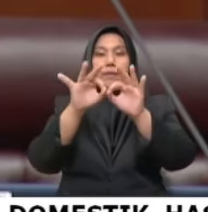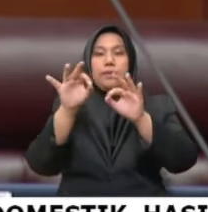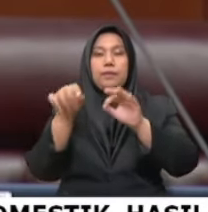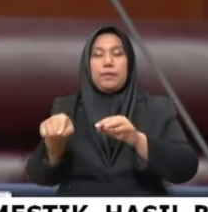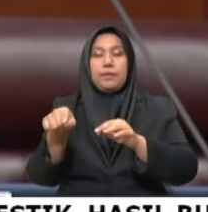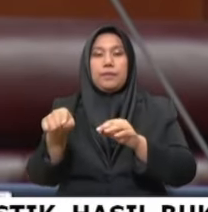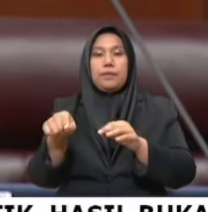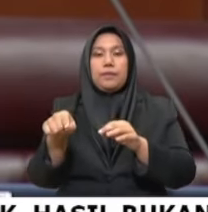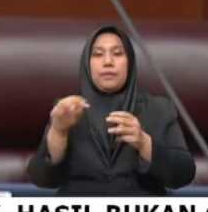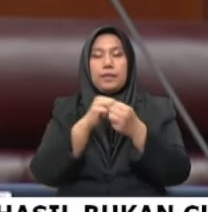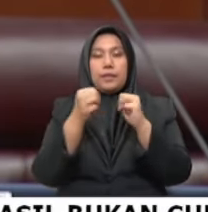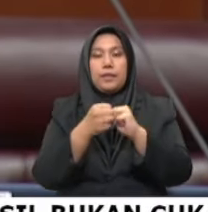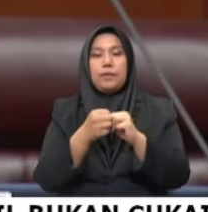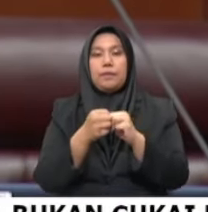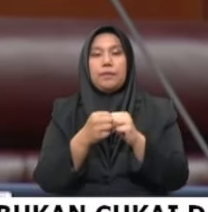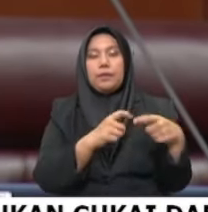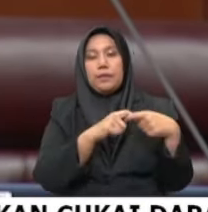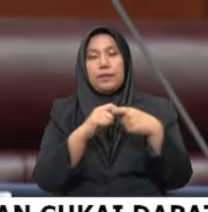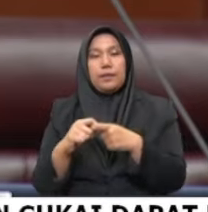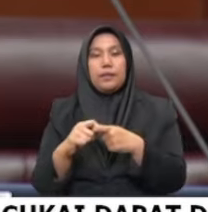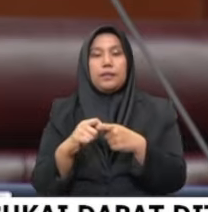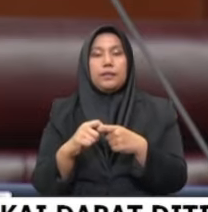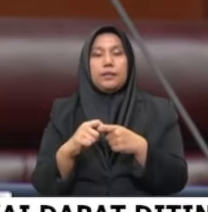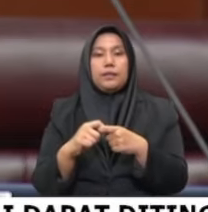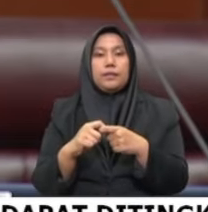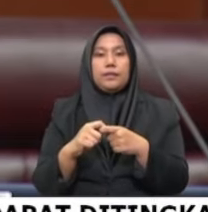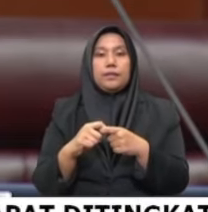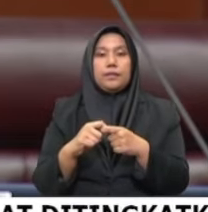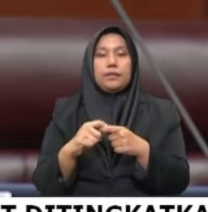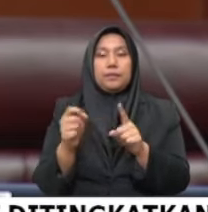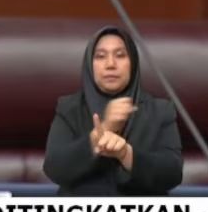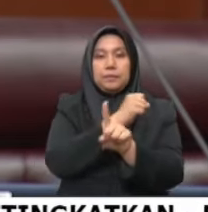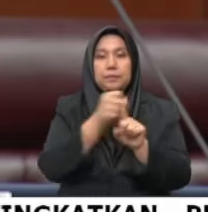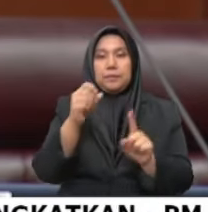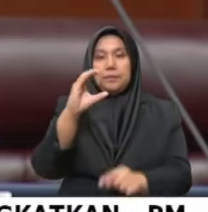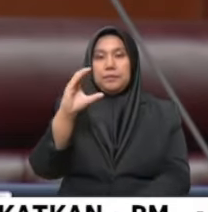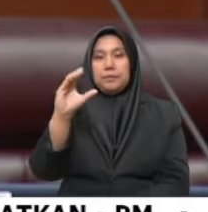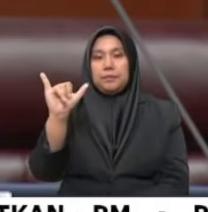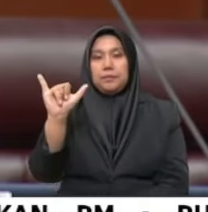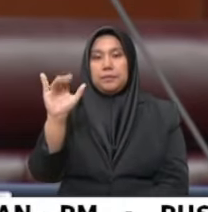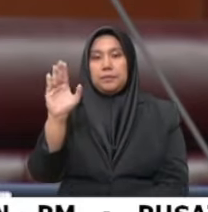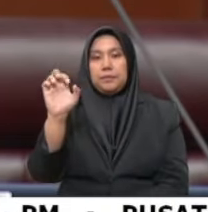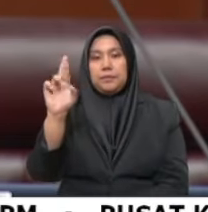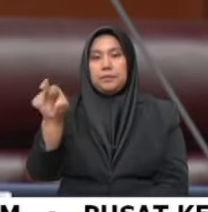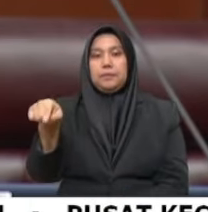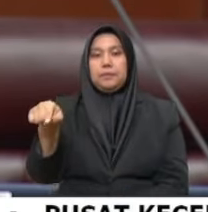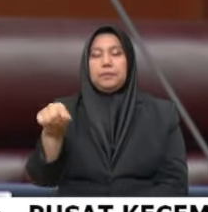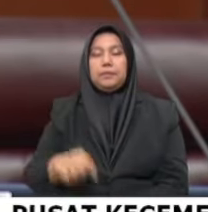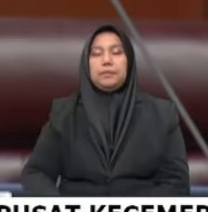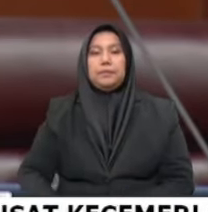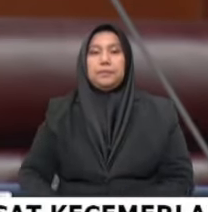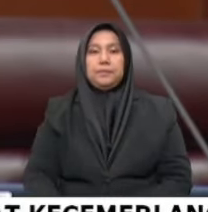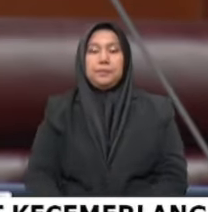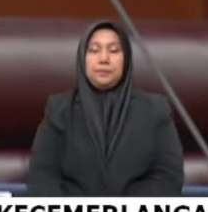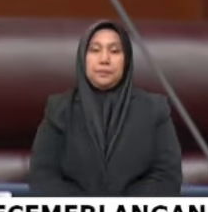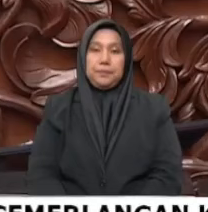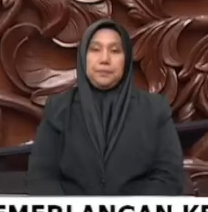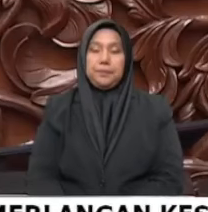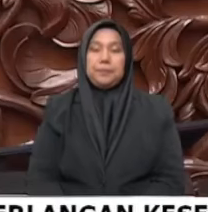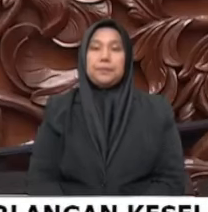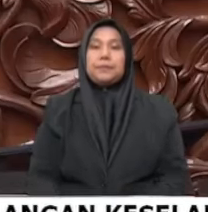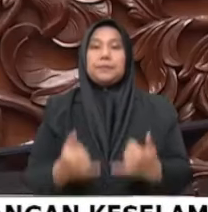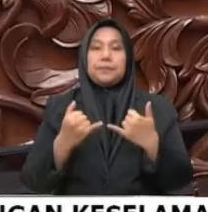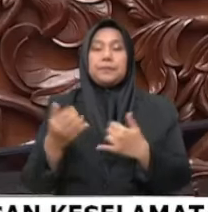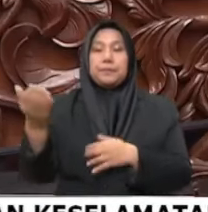dengan ataupun yang kita sebut tadi sebagai cyberbully ataupun bully cyber ini. Terima kasih Datuk. Sekarang saya jemput